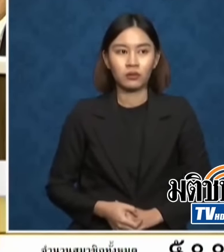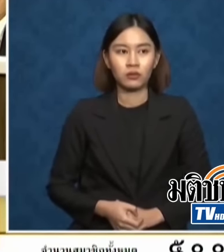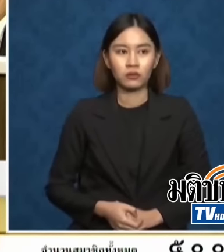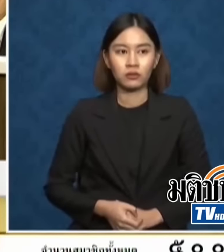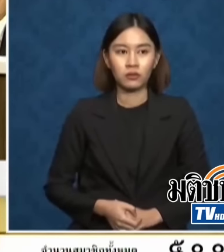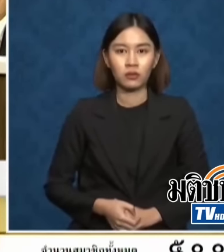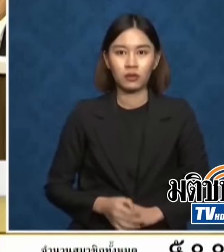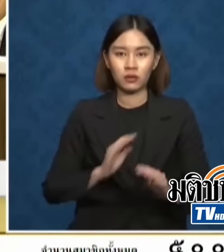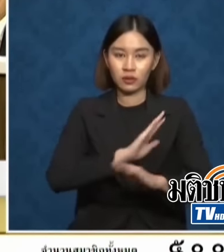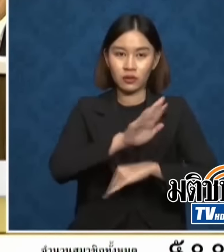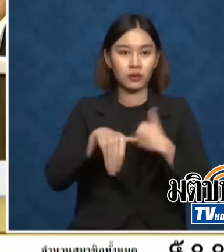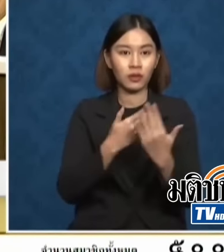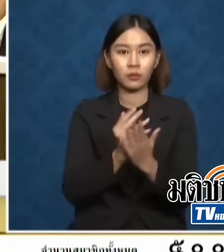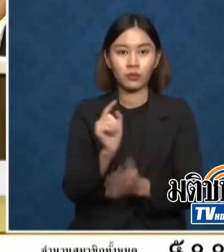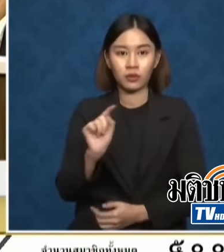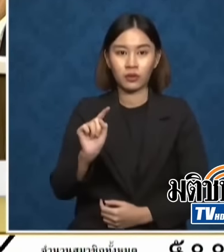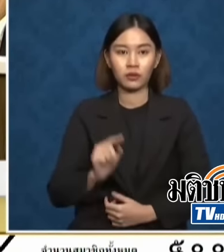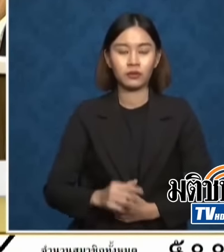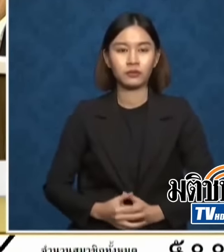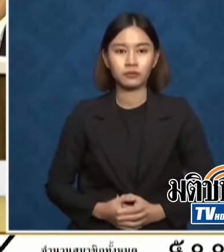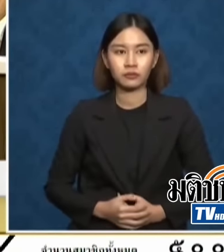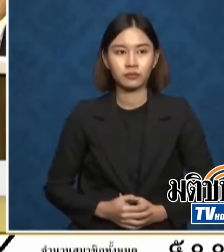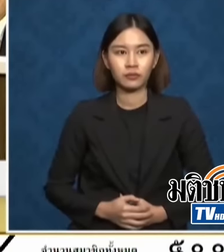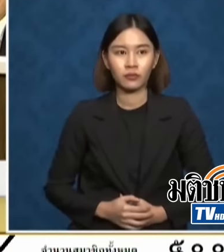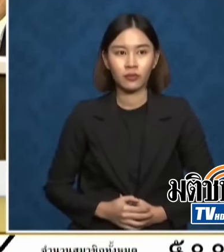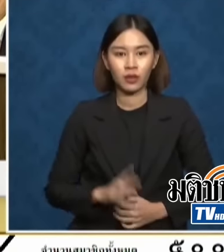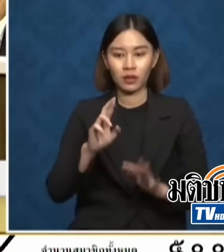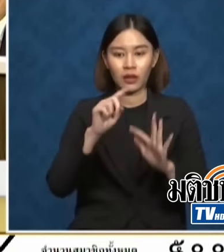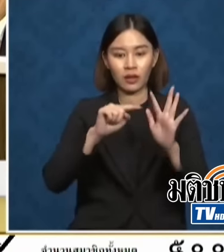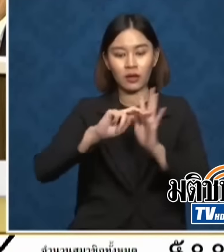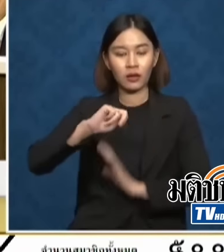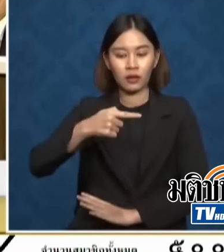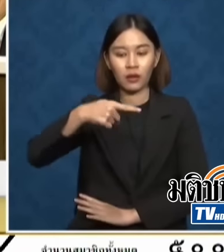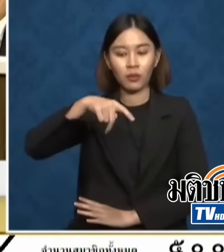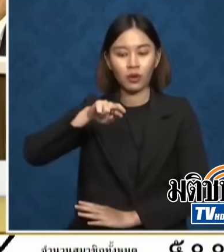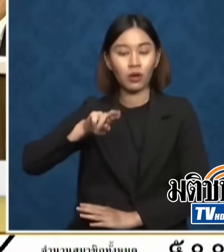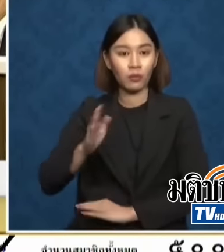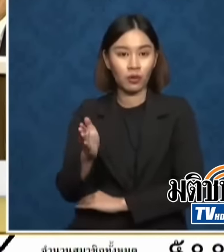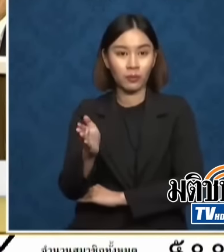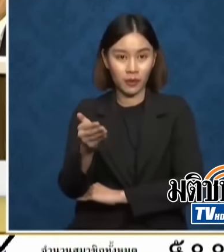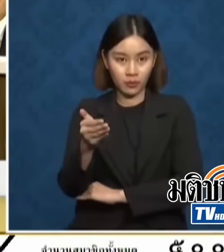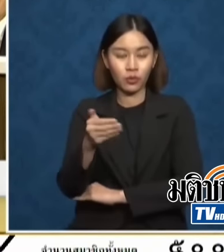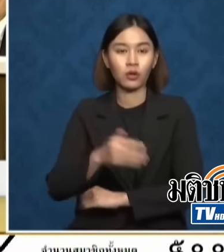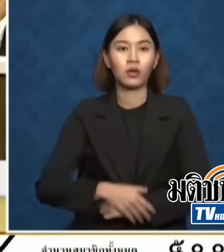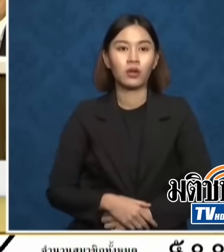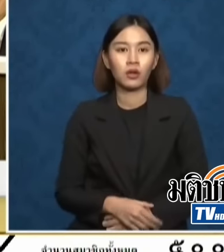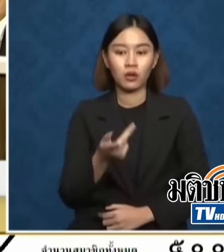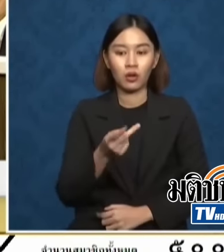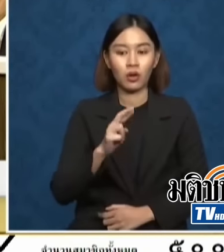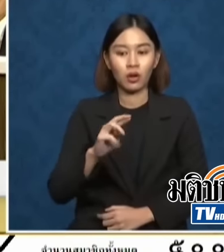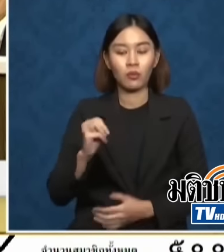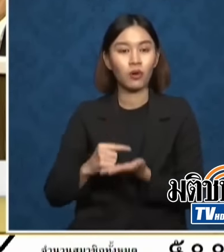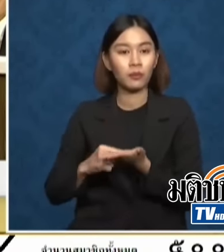โดยรวมแล้วท่านประธานที่เคารพร่างพระราชบัญญัติประมงที่ครม.เสน